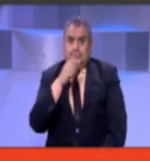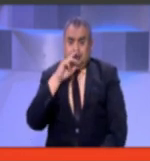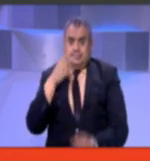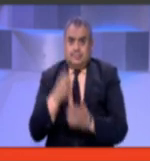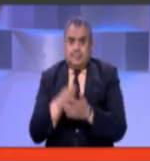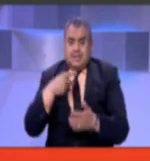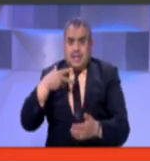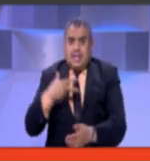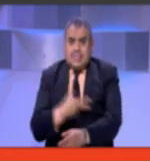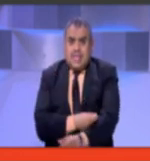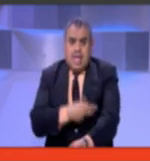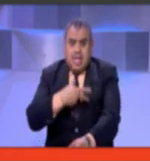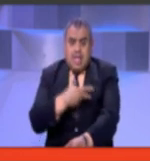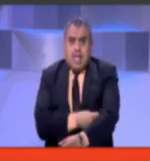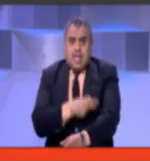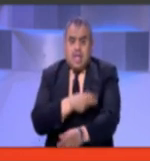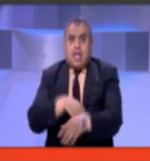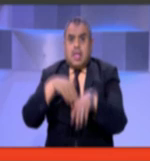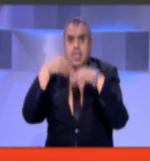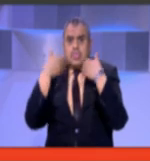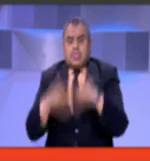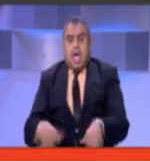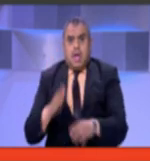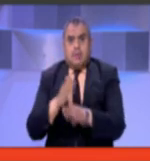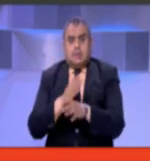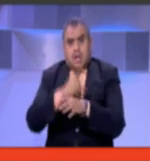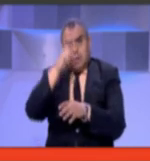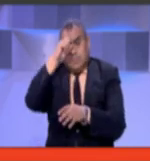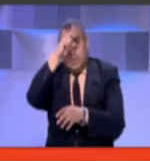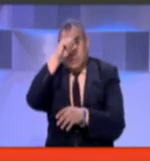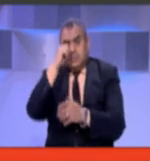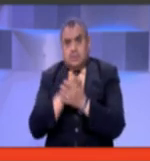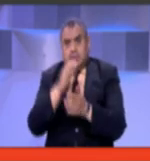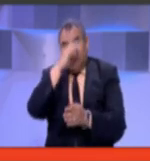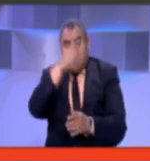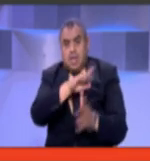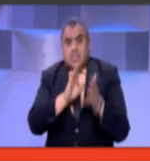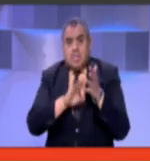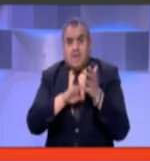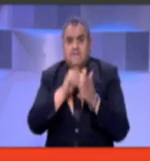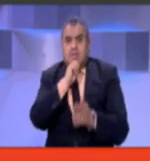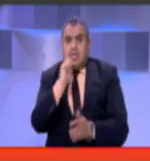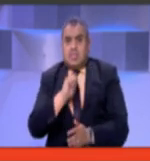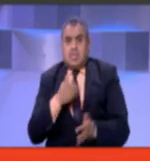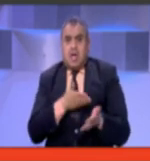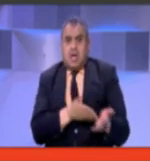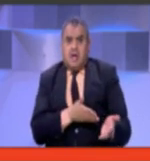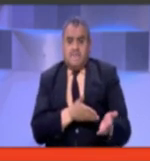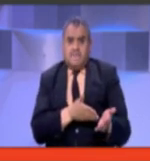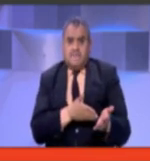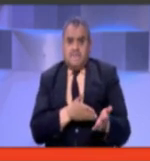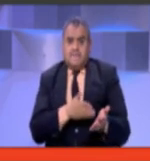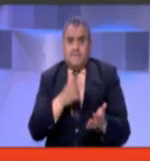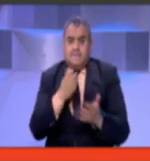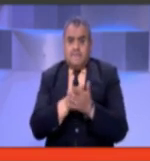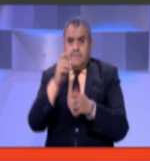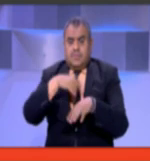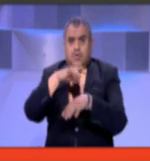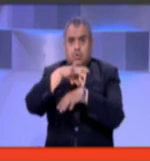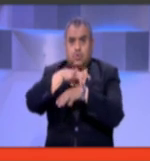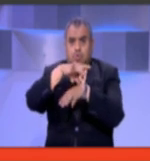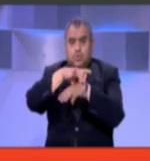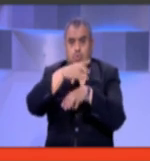الجسم بتوجع، وخصوصا لو الجسم ضعيف. ولكن ده اوامر الدكاتره يعني،